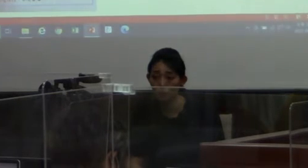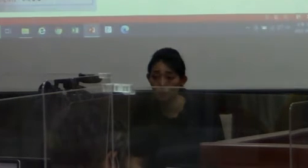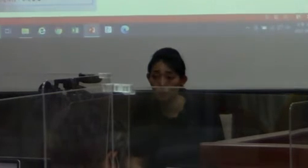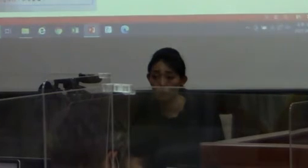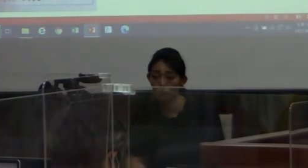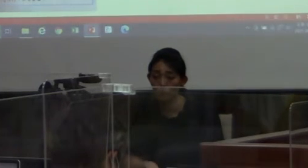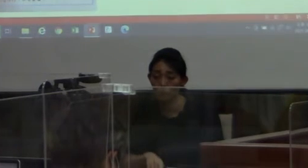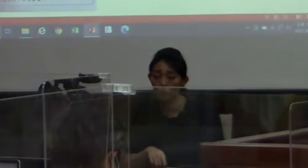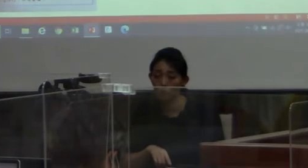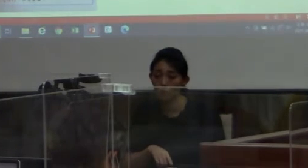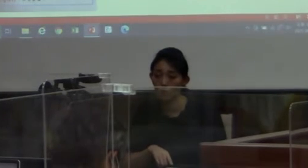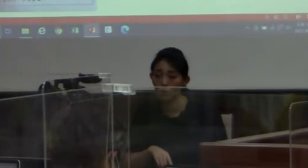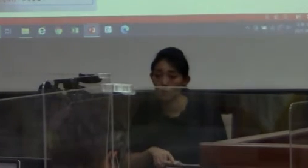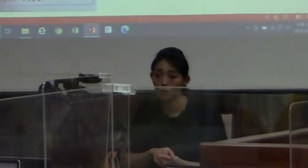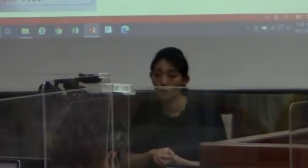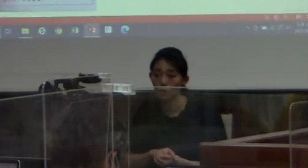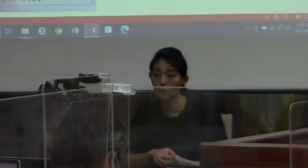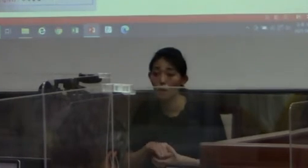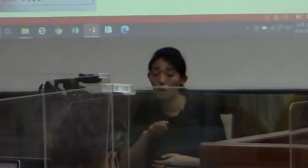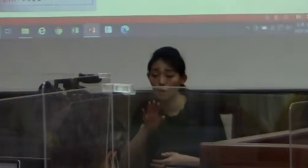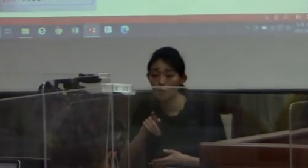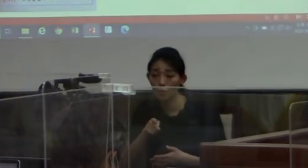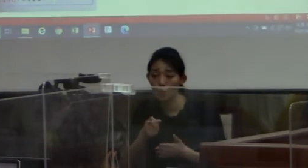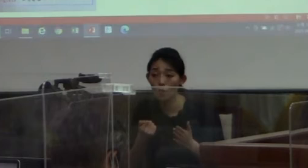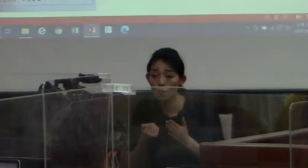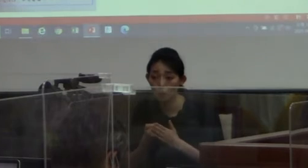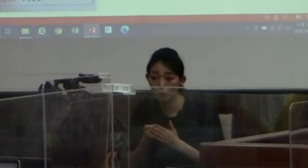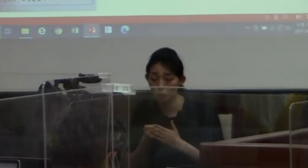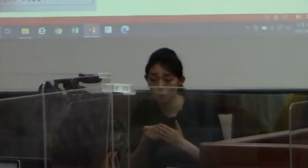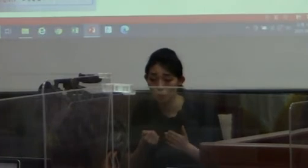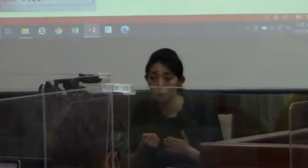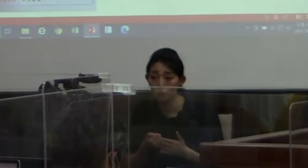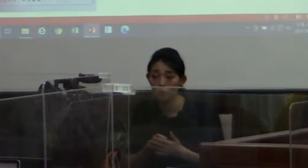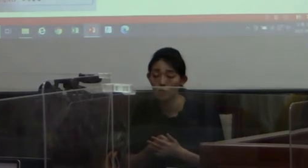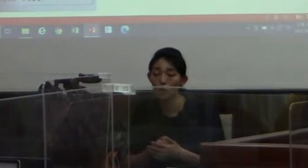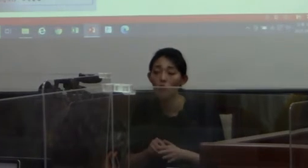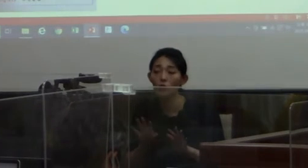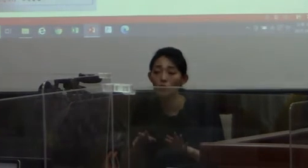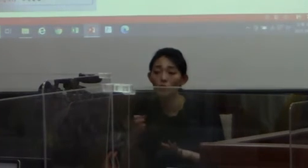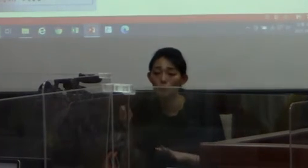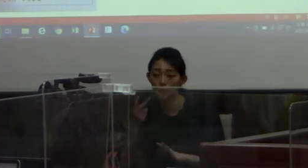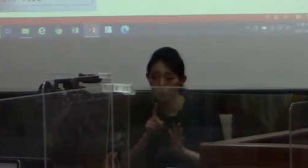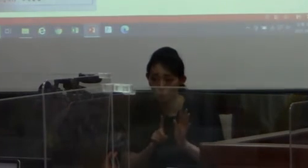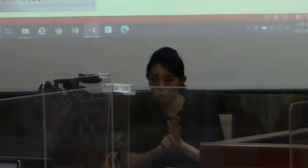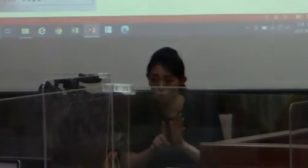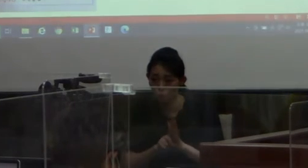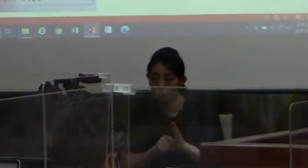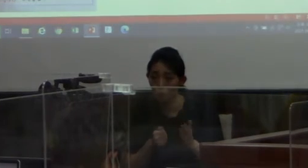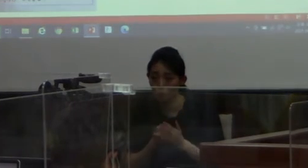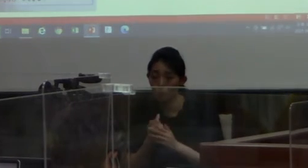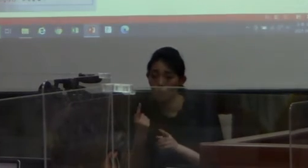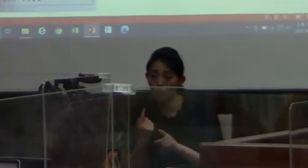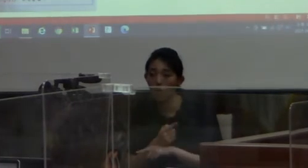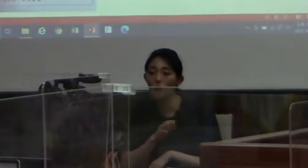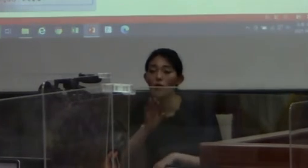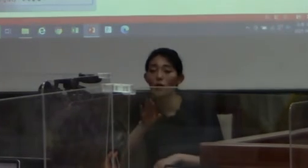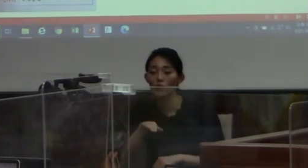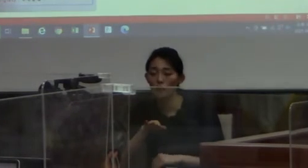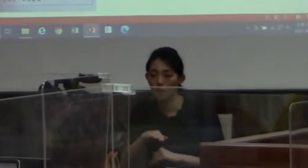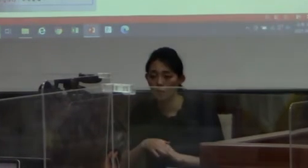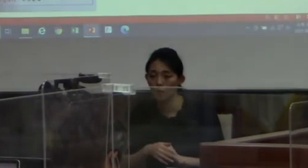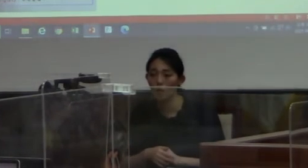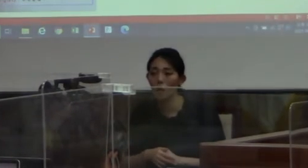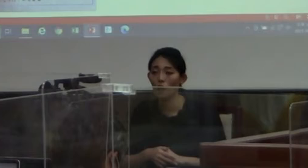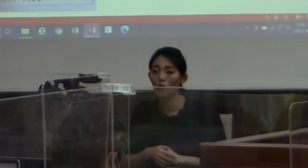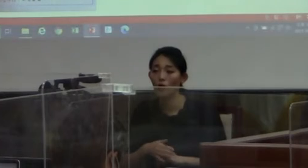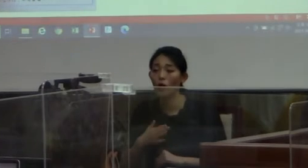그것이 핵심이라고도 할 수 있습니다. 아니, 물론 그런데 그것은 재공고에 의해서 바뀐 거거든요. 아니 그러니까 그거는 매